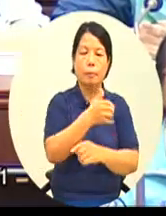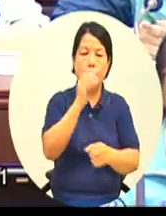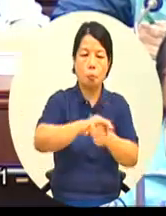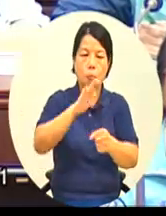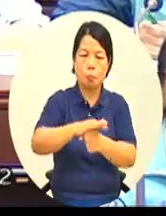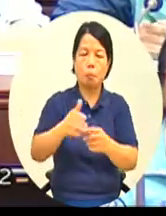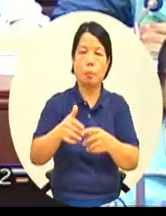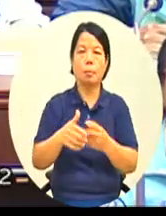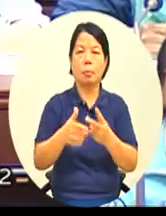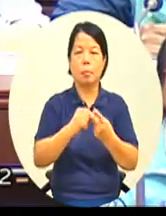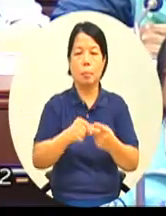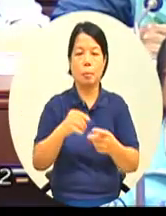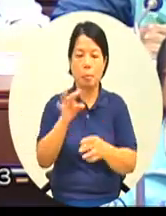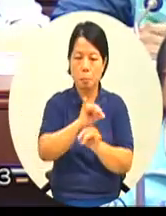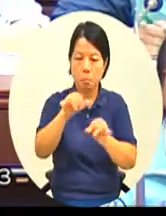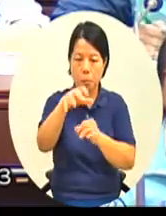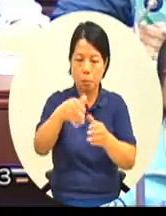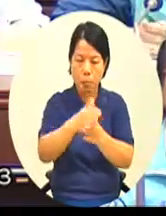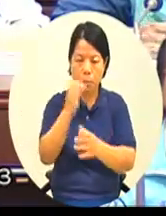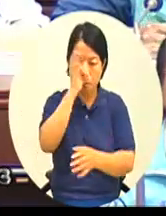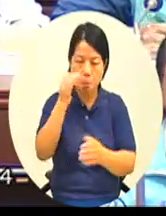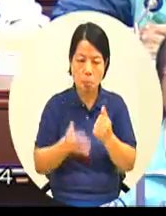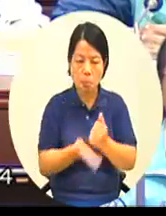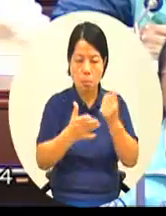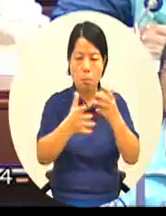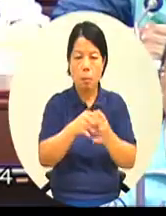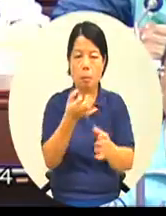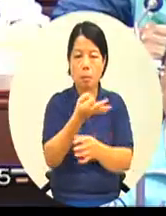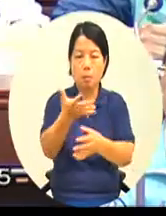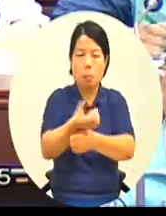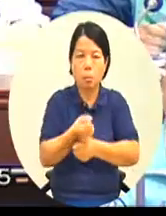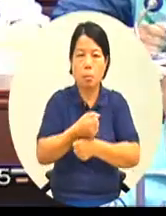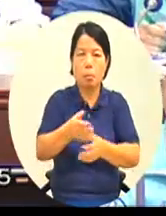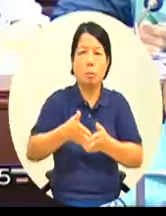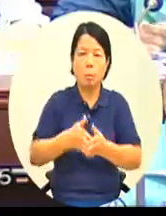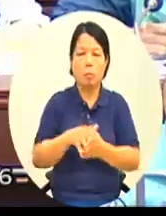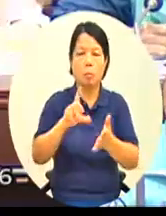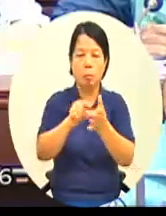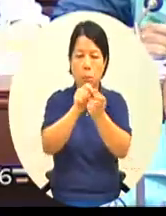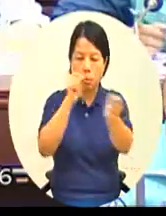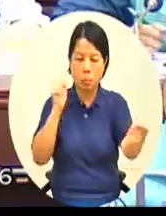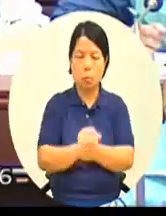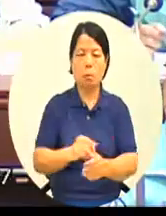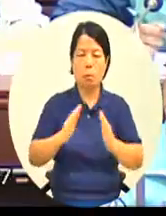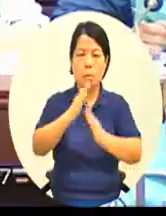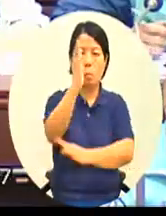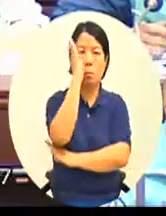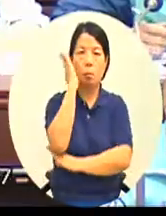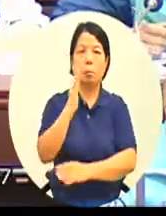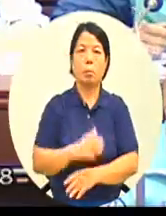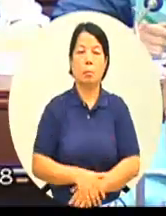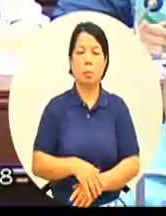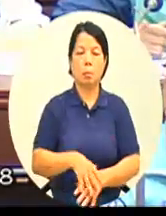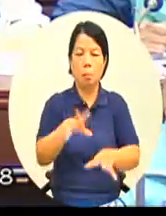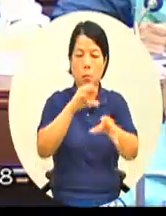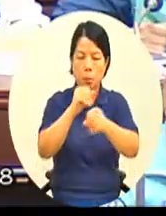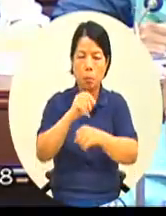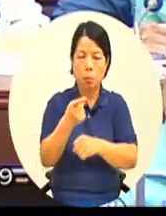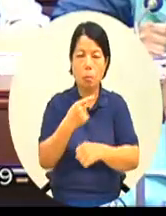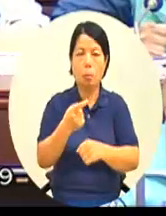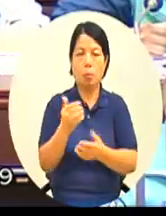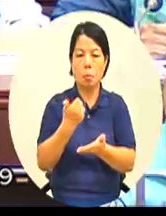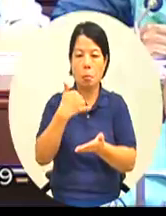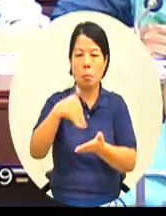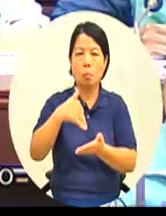找到，然后我们自筹相关的一个经费，长远在市政府的整个的资源里面，我们尽可